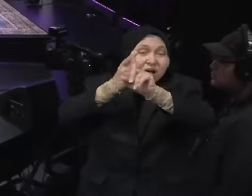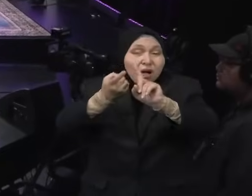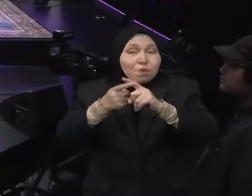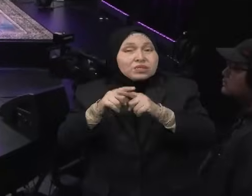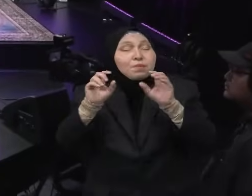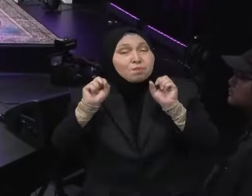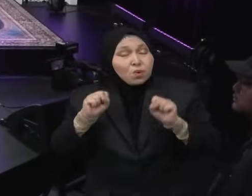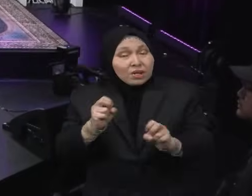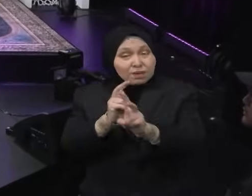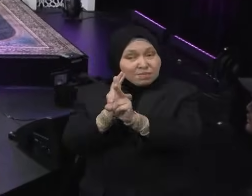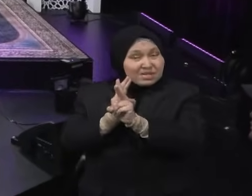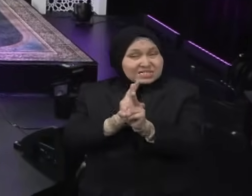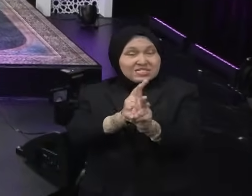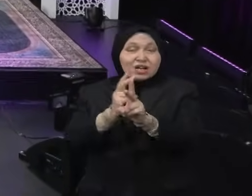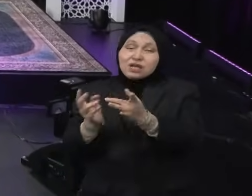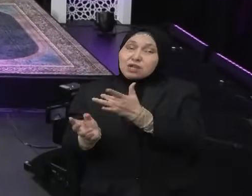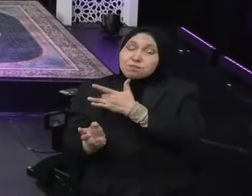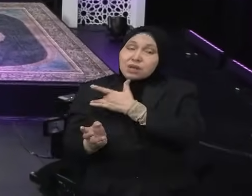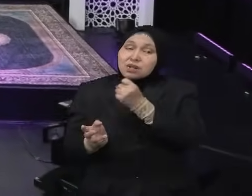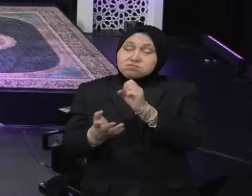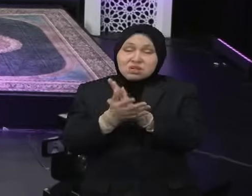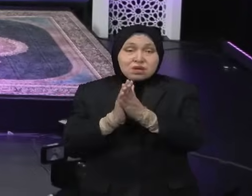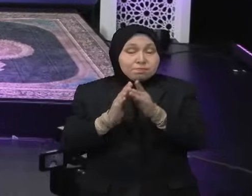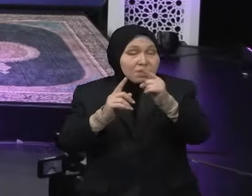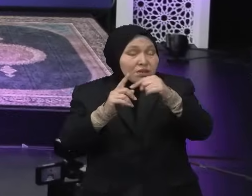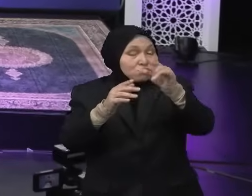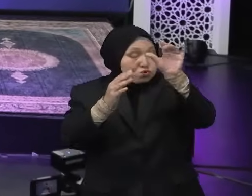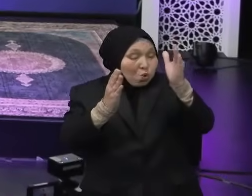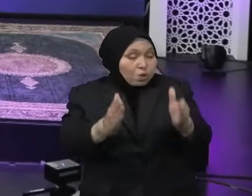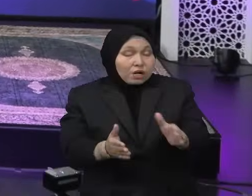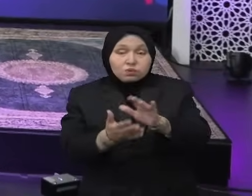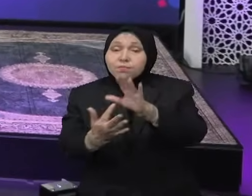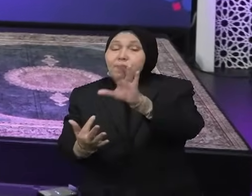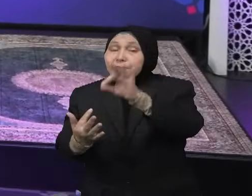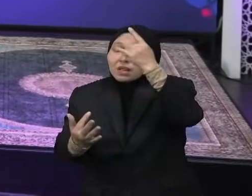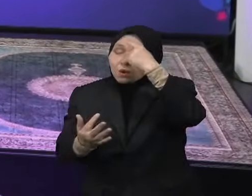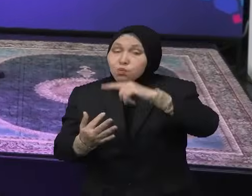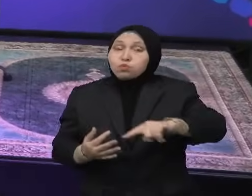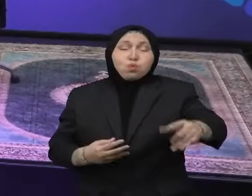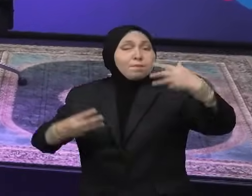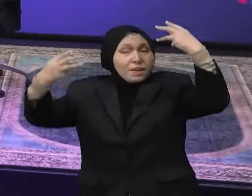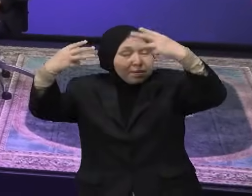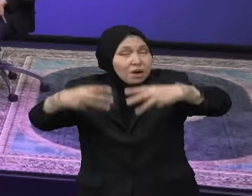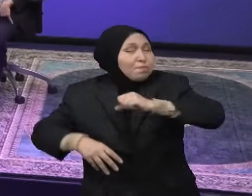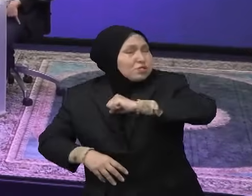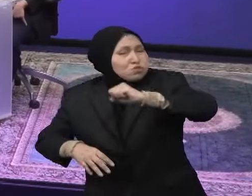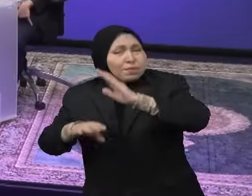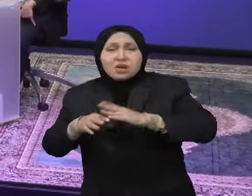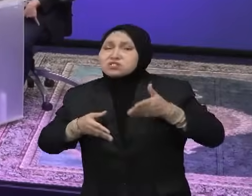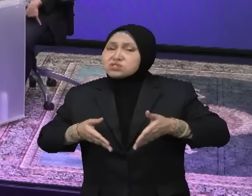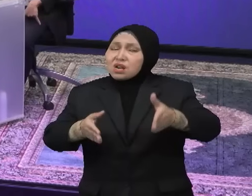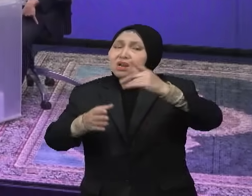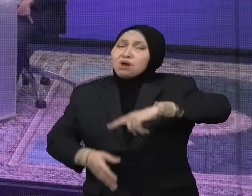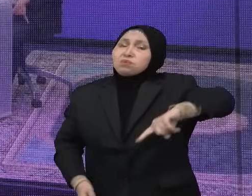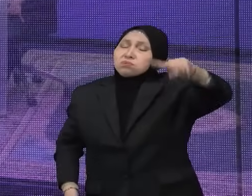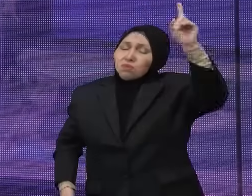boleh menjaga keimanan. Maka apabila seseorang itu memilih, para sahabat memilih untuk berperang, berjuang pada jalan Allah Subhanahu Wa